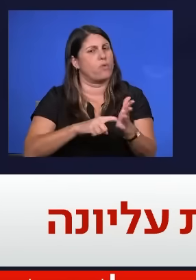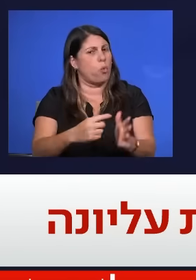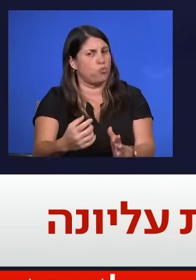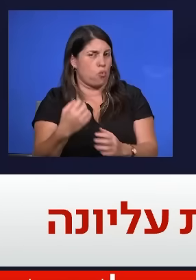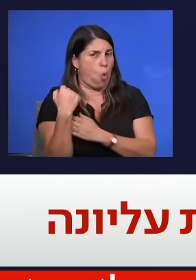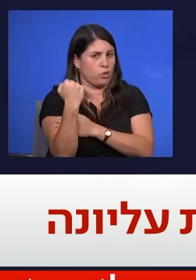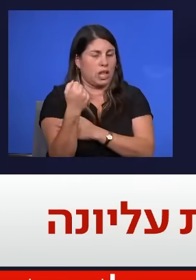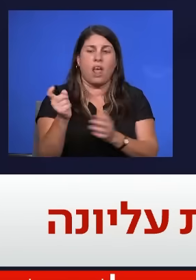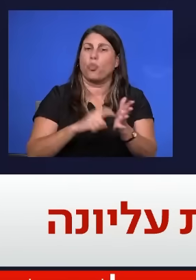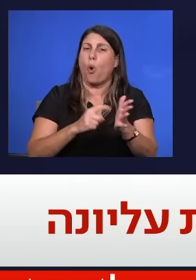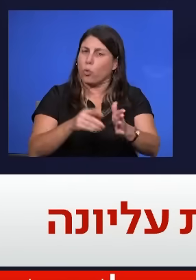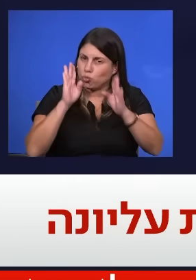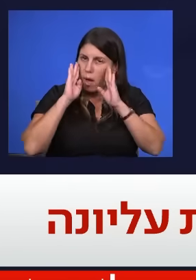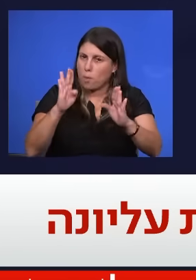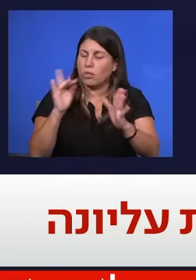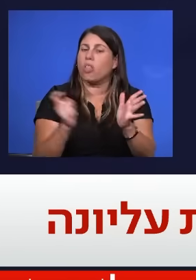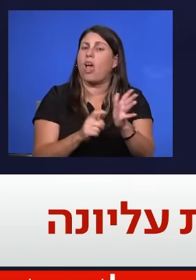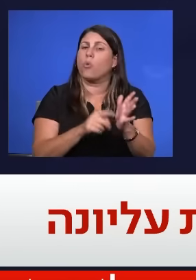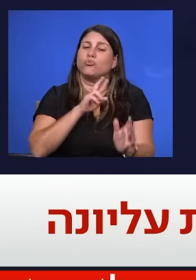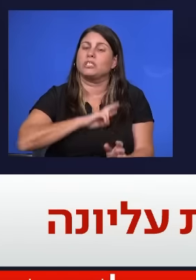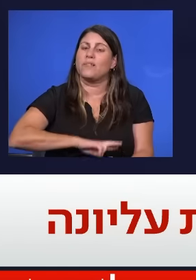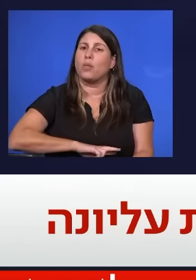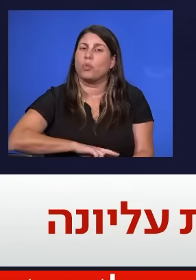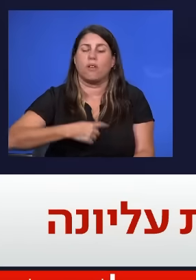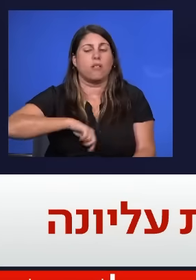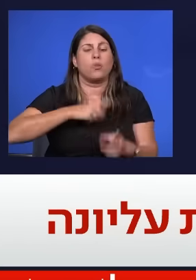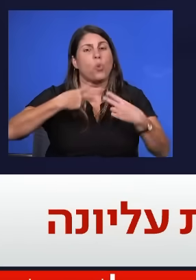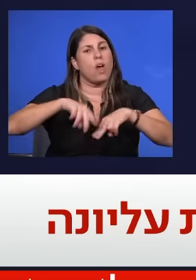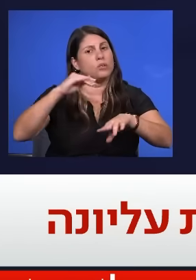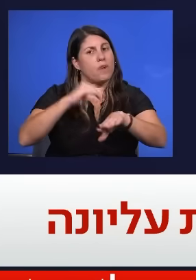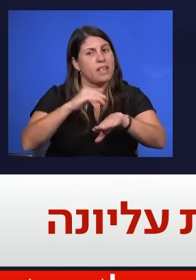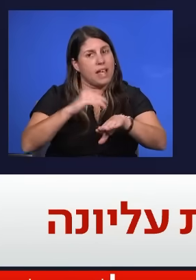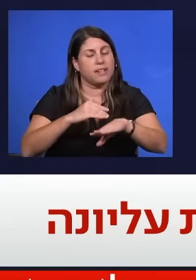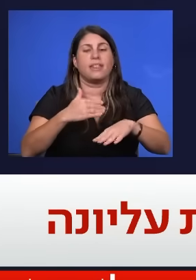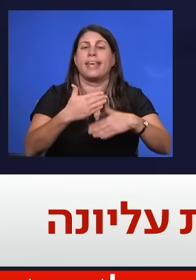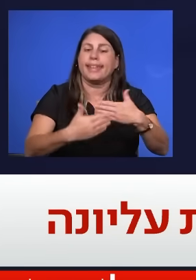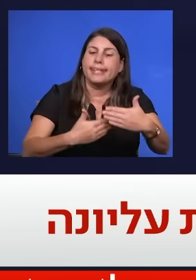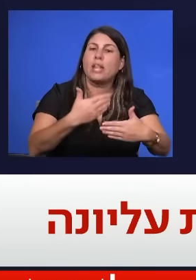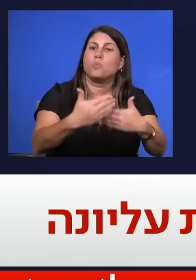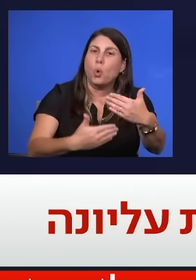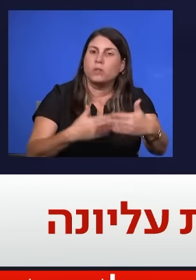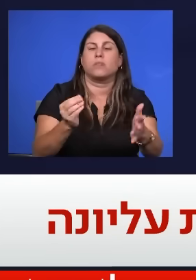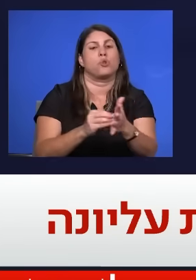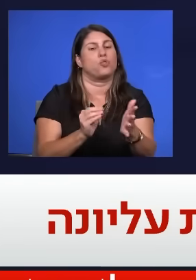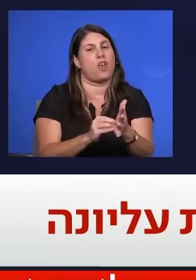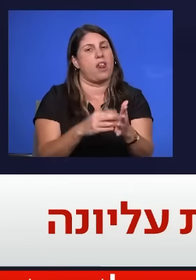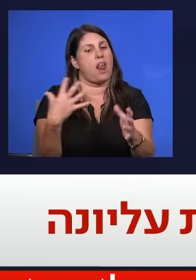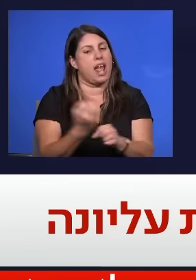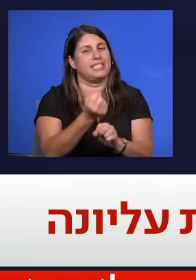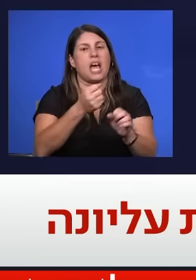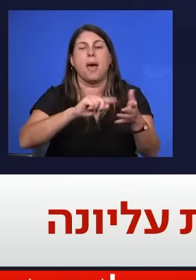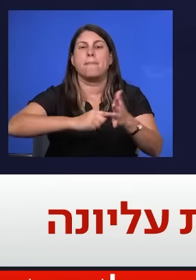נדרשת סבלנות. אנחנו נחזור ונעדכן אתכם כאן בהתקדמות על מנת לעמוד במטרות המלחמה,